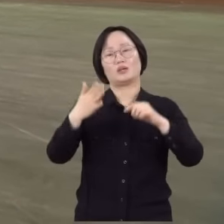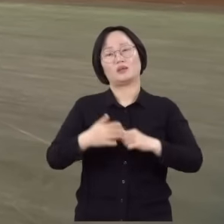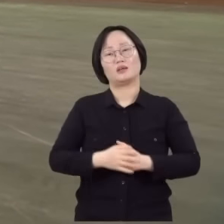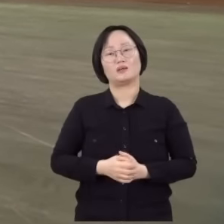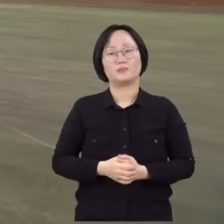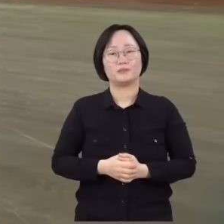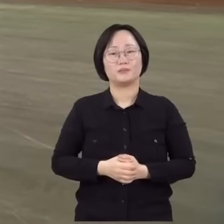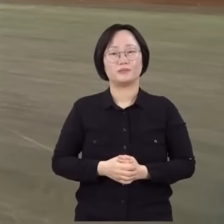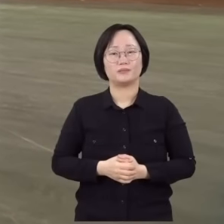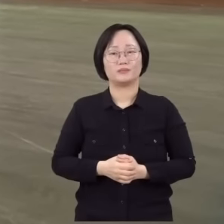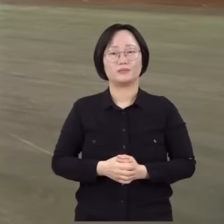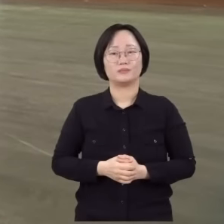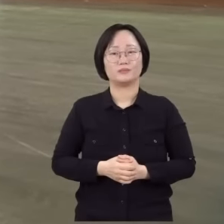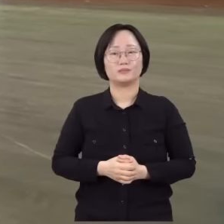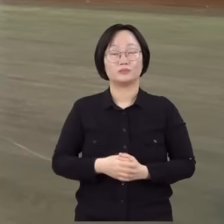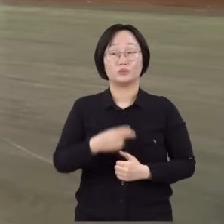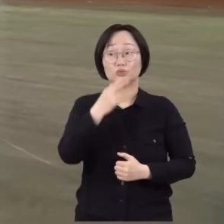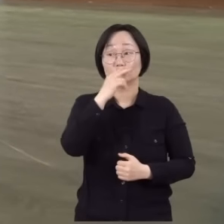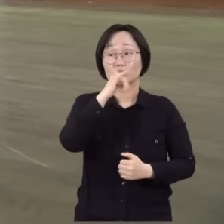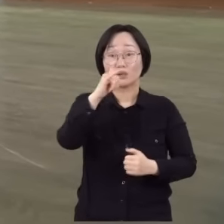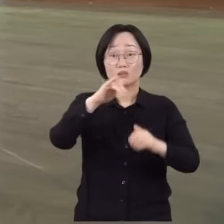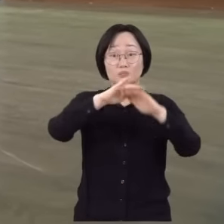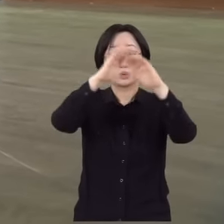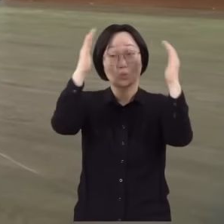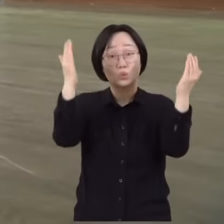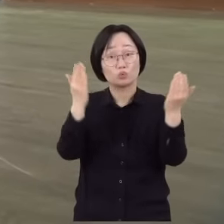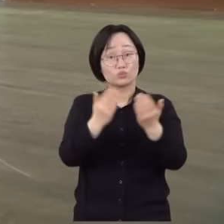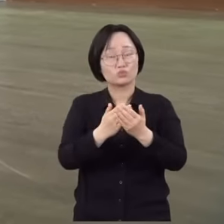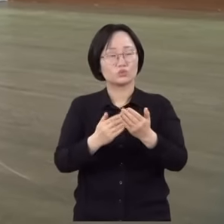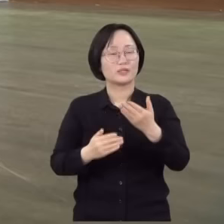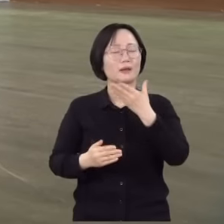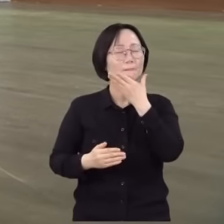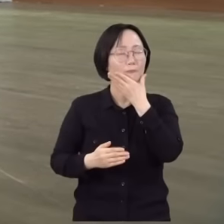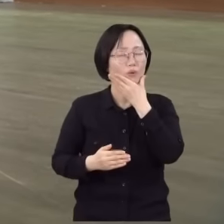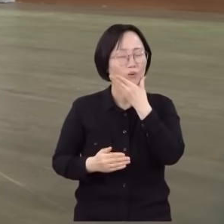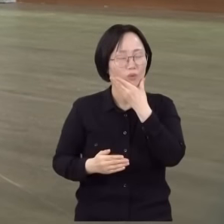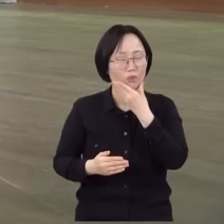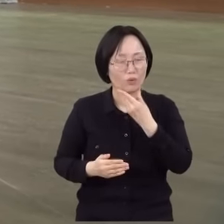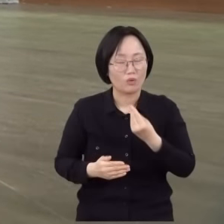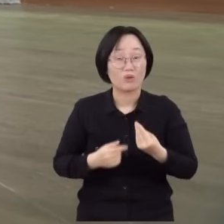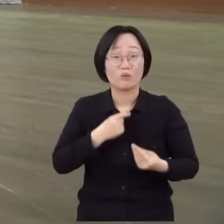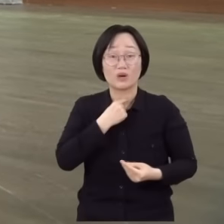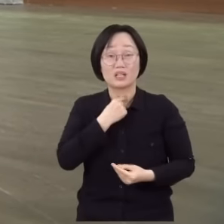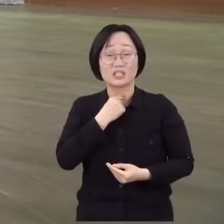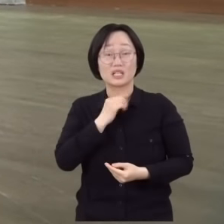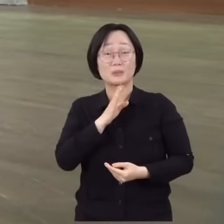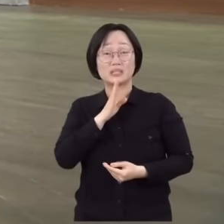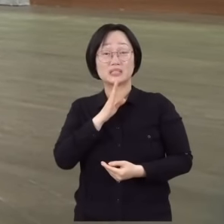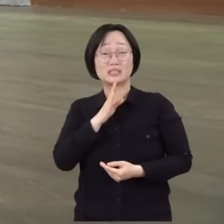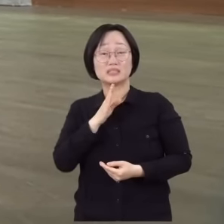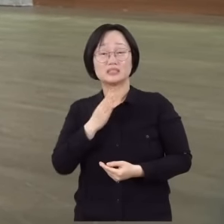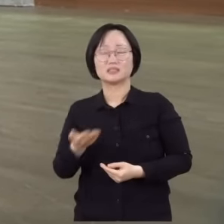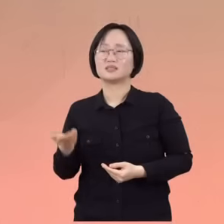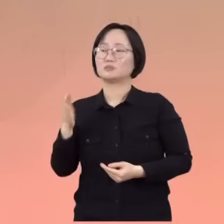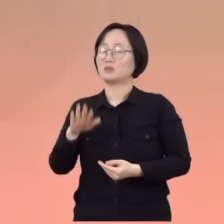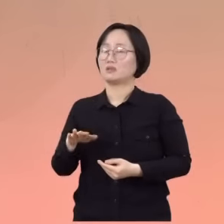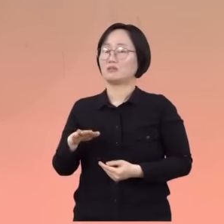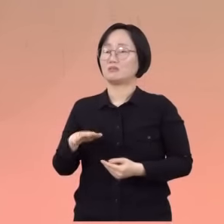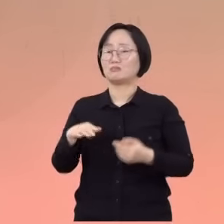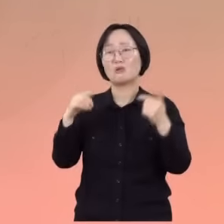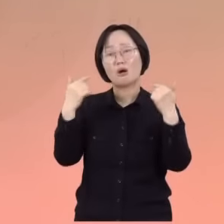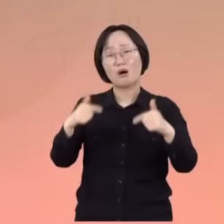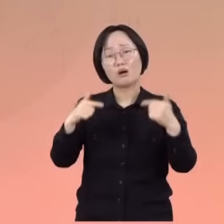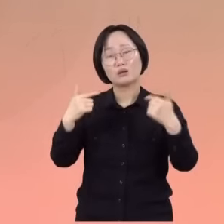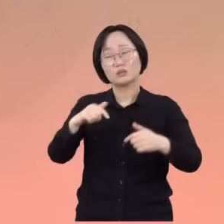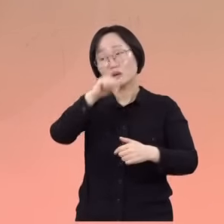중생은 다 행복하기를 원하지만 우리 인생이 항상 행복해질 수만은 없다